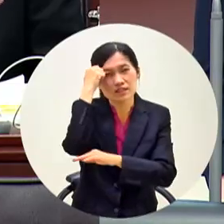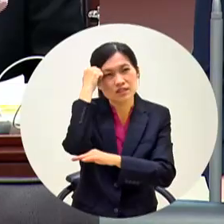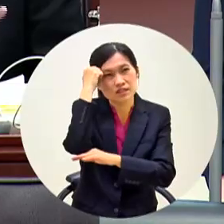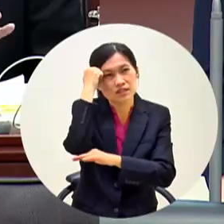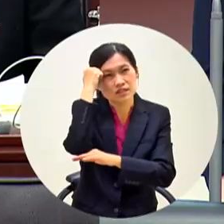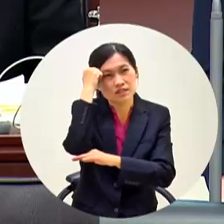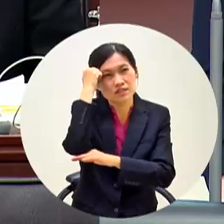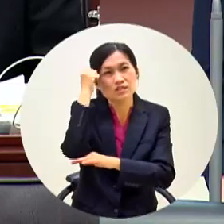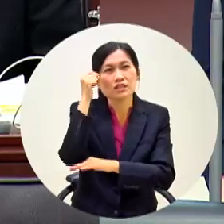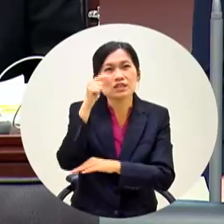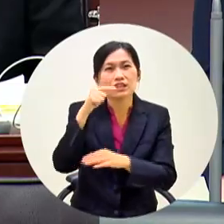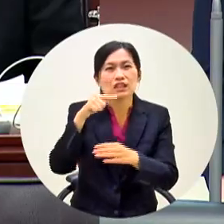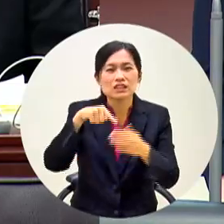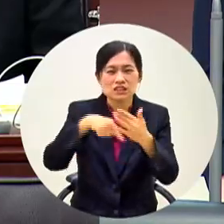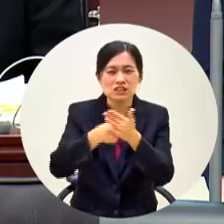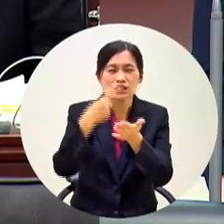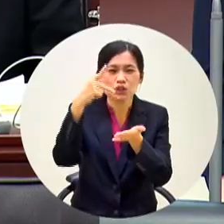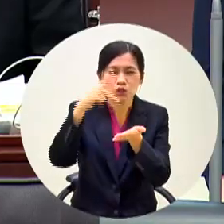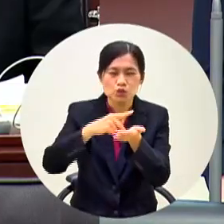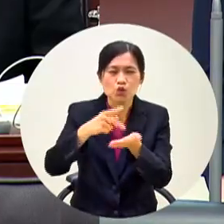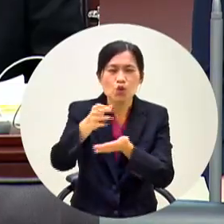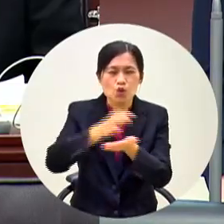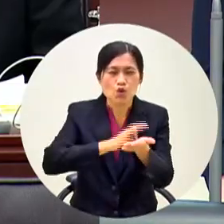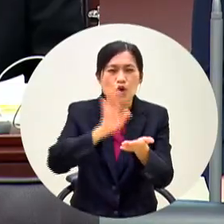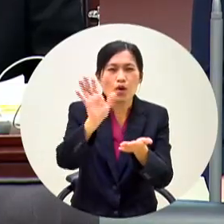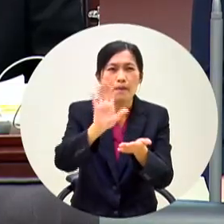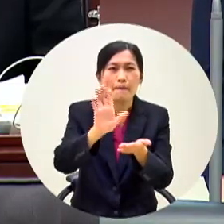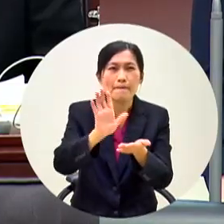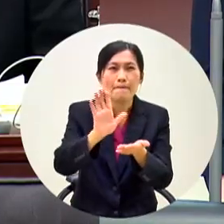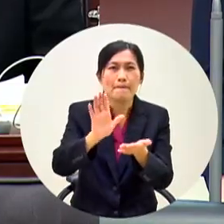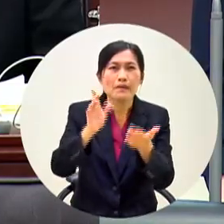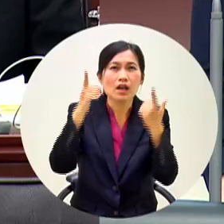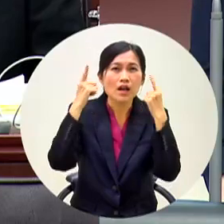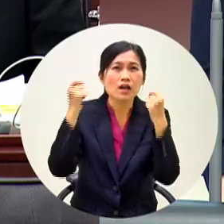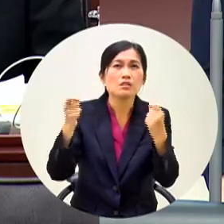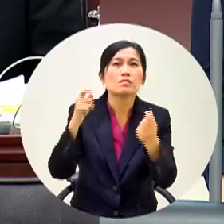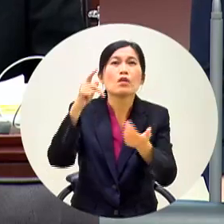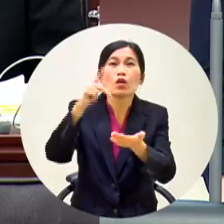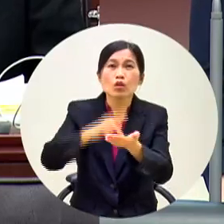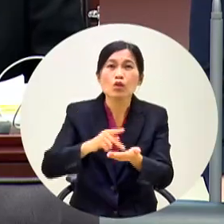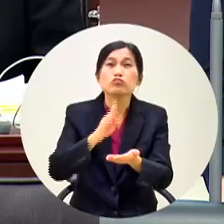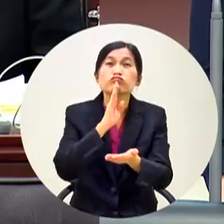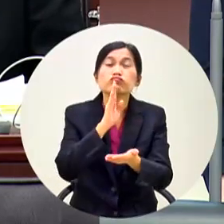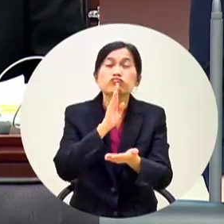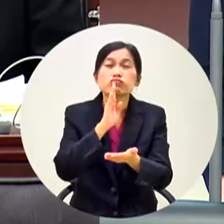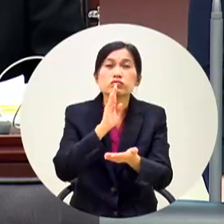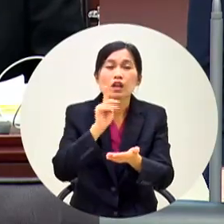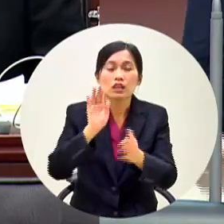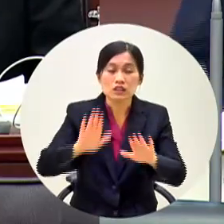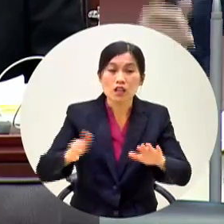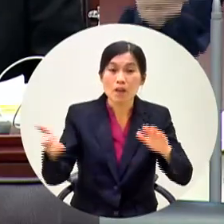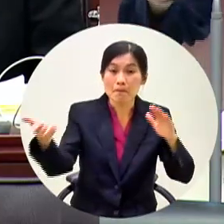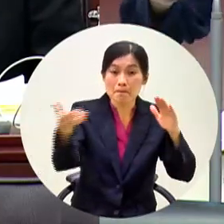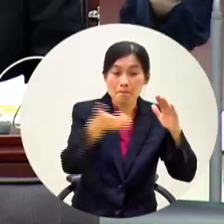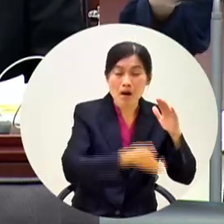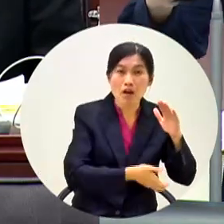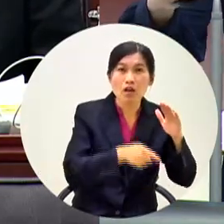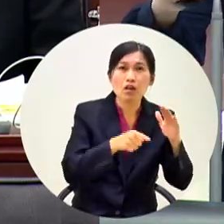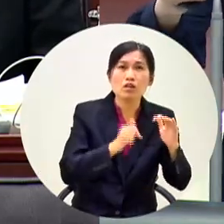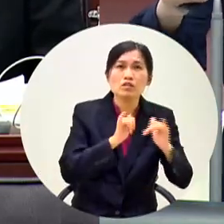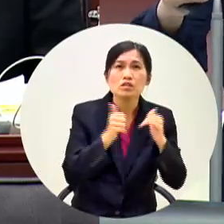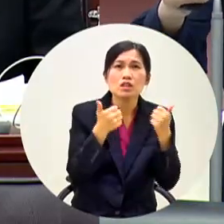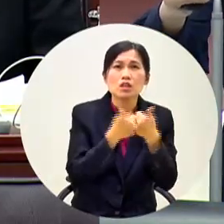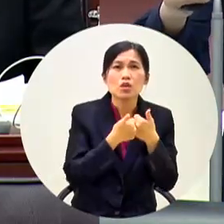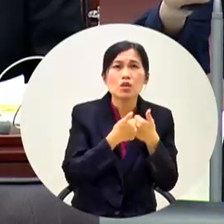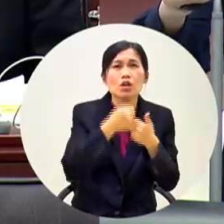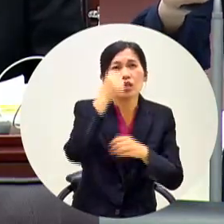是只租不售了哈，因为他在那里都没有厝，他本来就在租的嘛，对不对？现在他搬过家， 但是社会住宅如果以